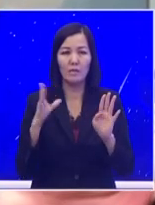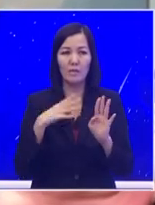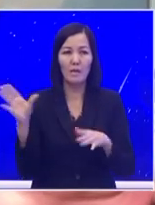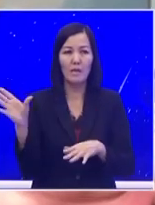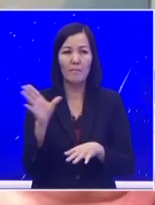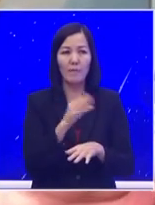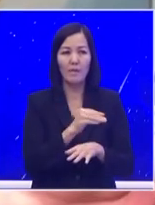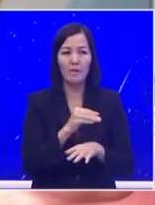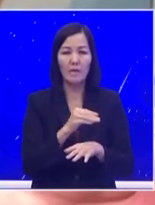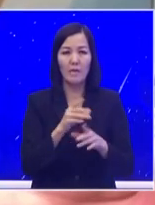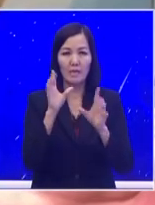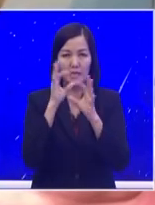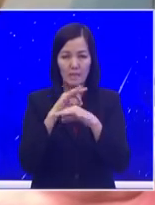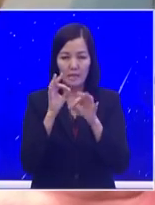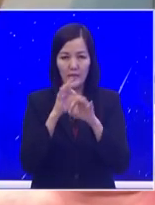бәрінен